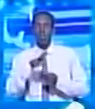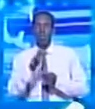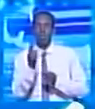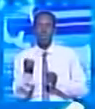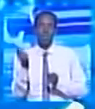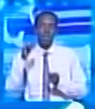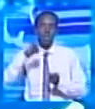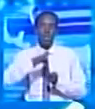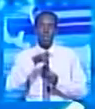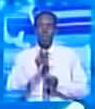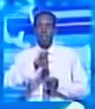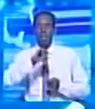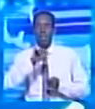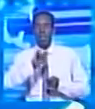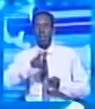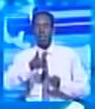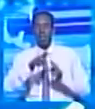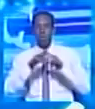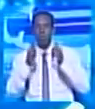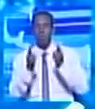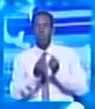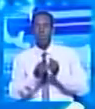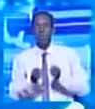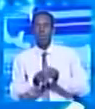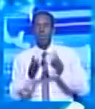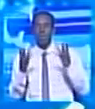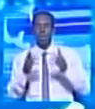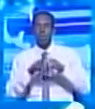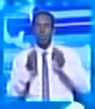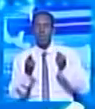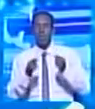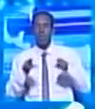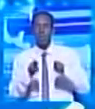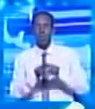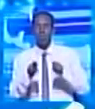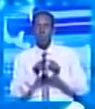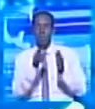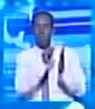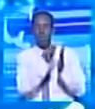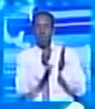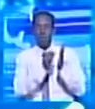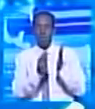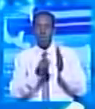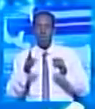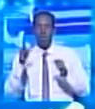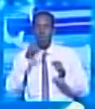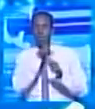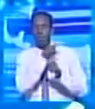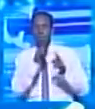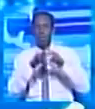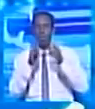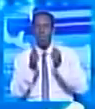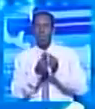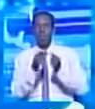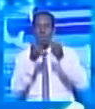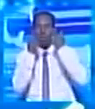Djibouti, ce grand poisson donc du terrorisme recherché figurant même sur la liste noire des États-Unis, et comment est-il tombé dans